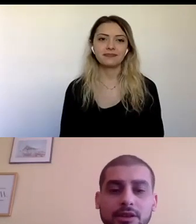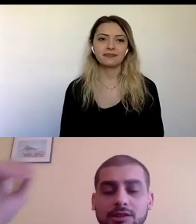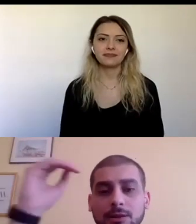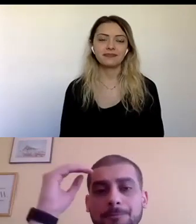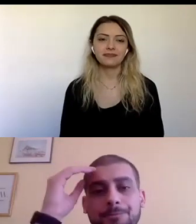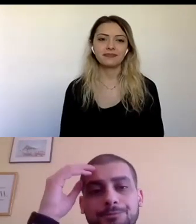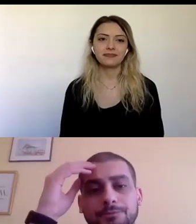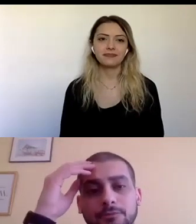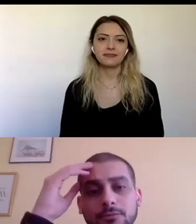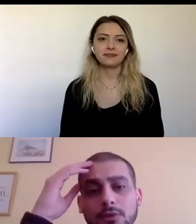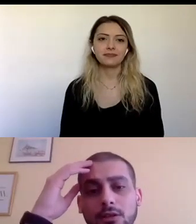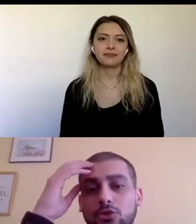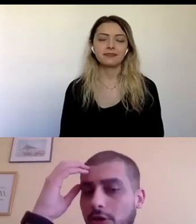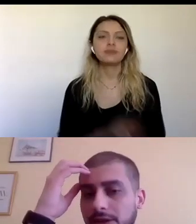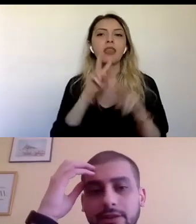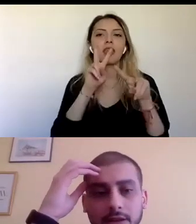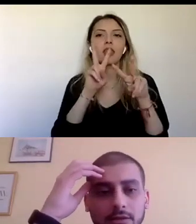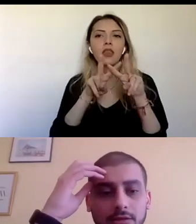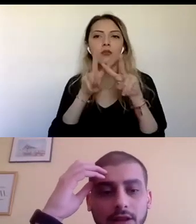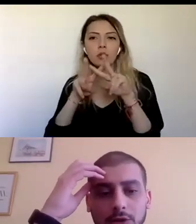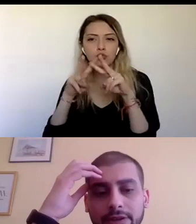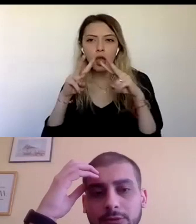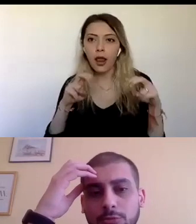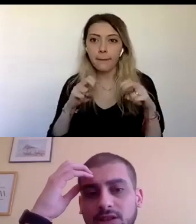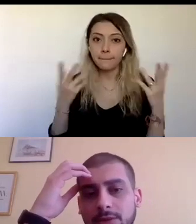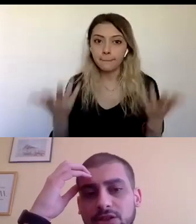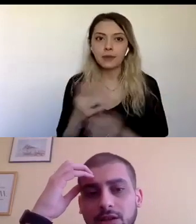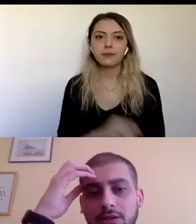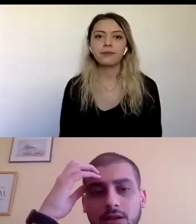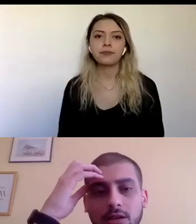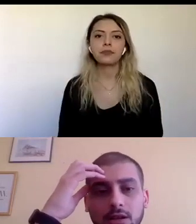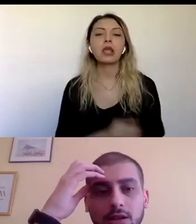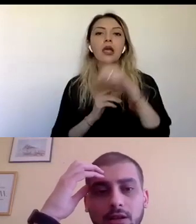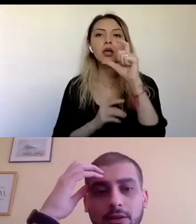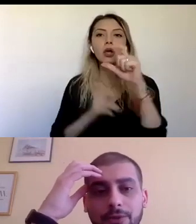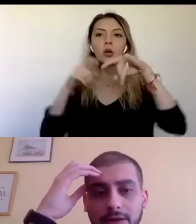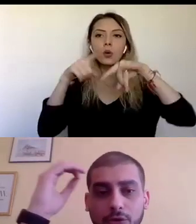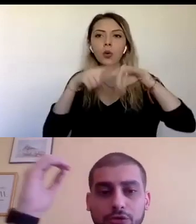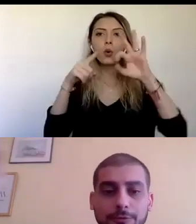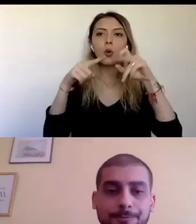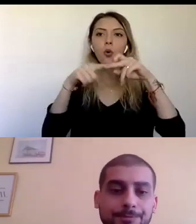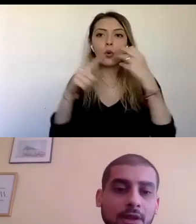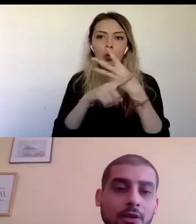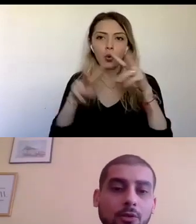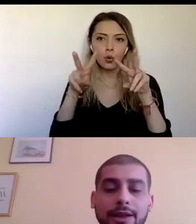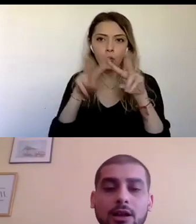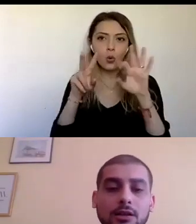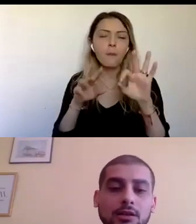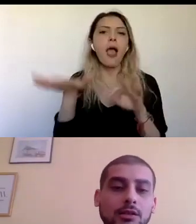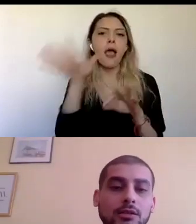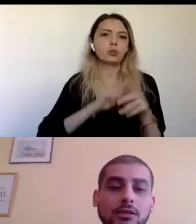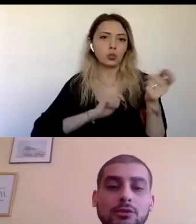Web tarayıcısı Chrome yerine daha güvenli olması amacıyla Firefox